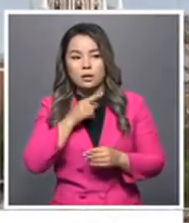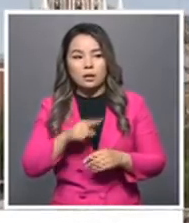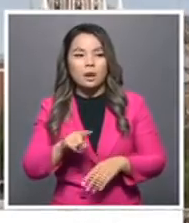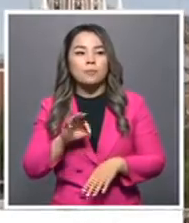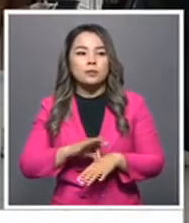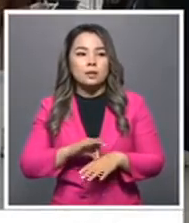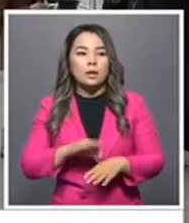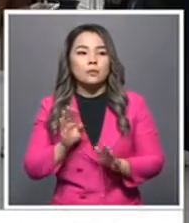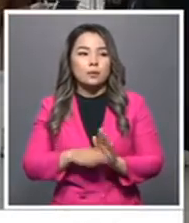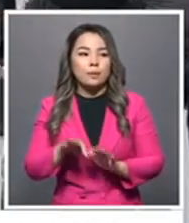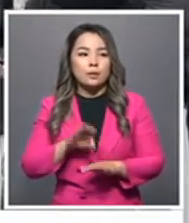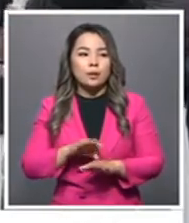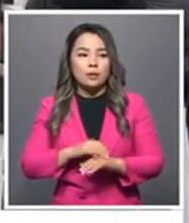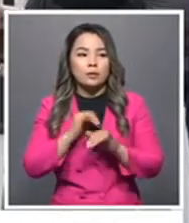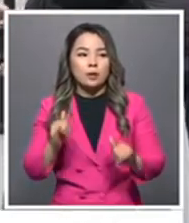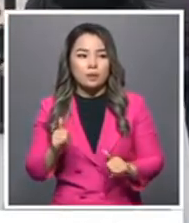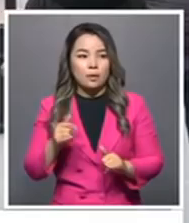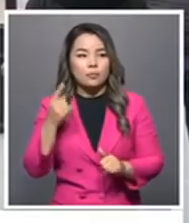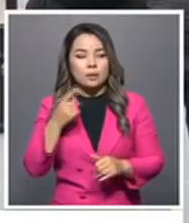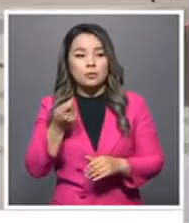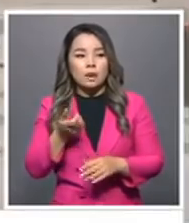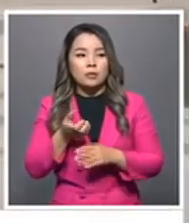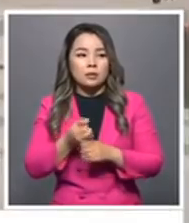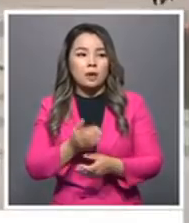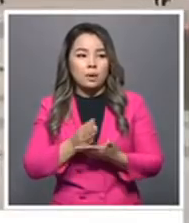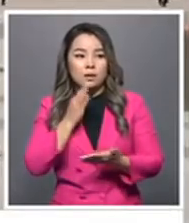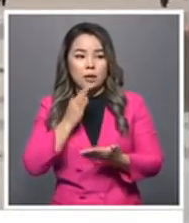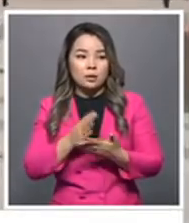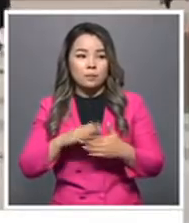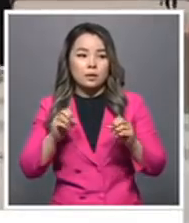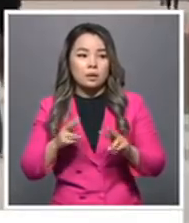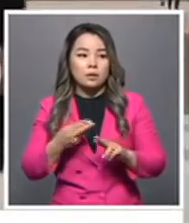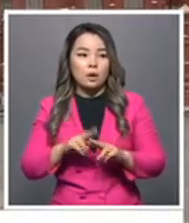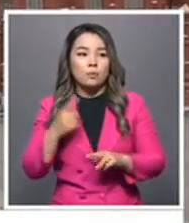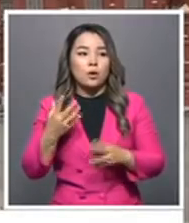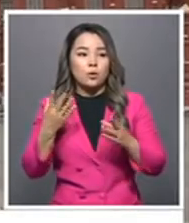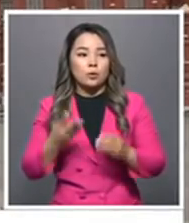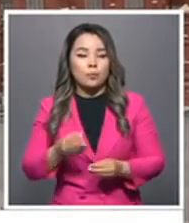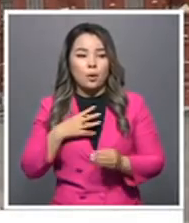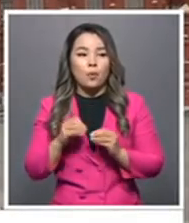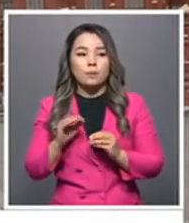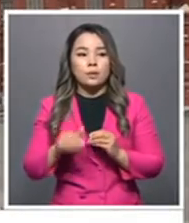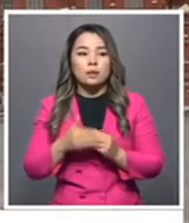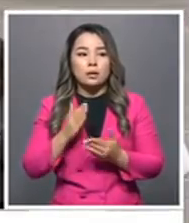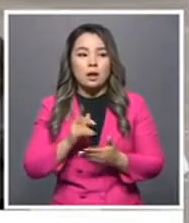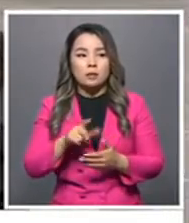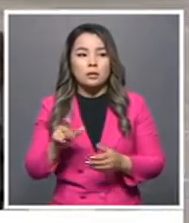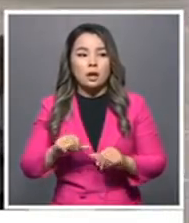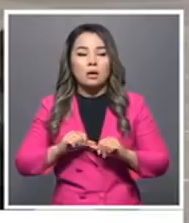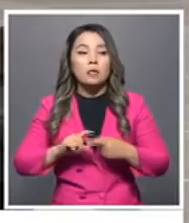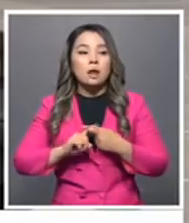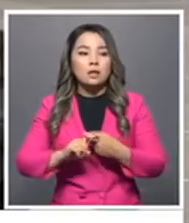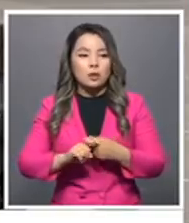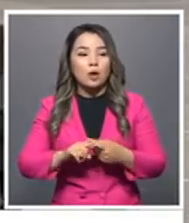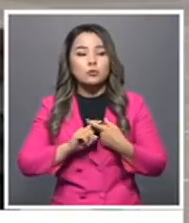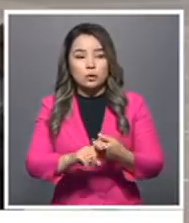қатерлік кеселге шалдыққандардың саны азайды дейді мамандар. Мәселен, осыған дейін бір күнде 10 мыңнан астам адам коронавирус жұқтырса,